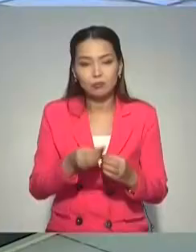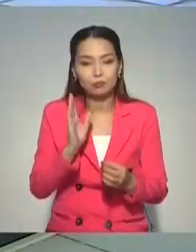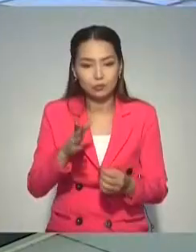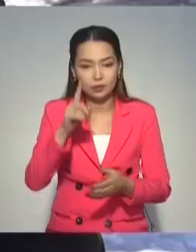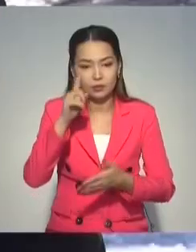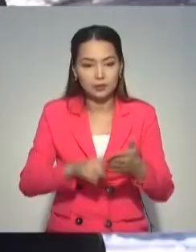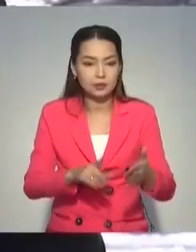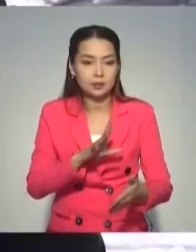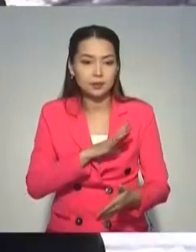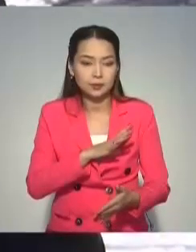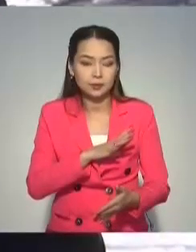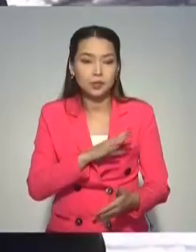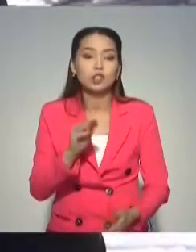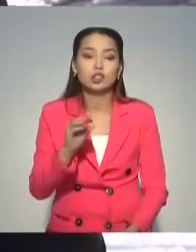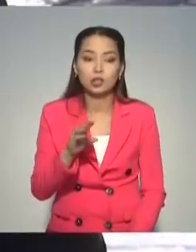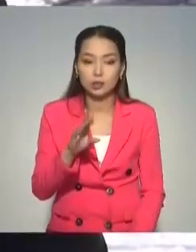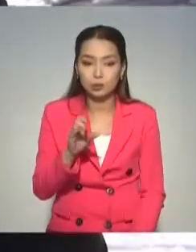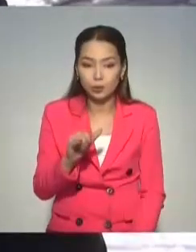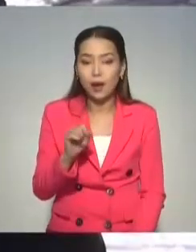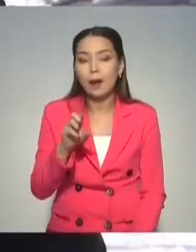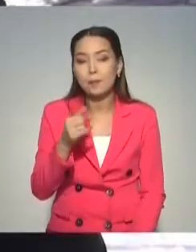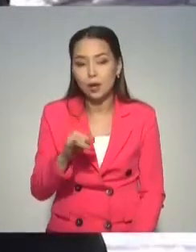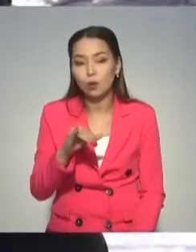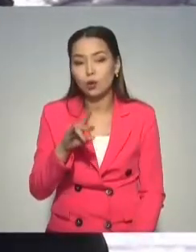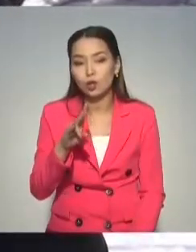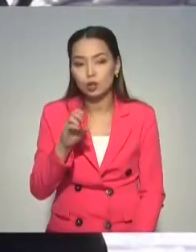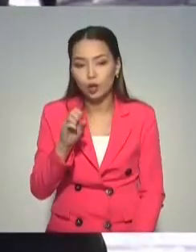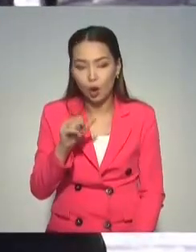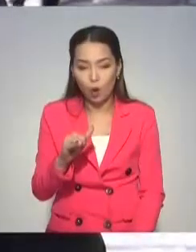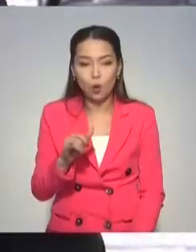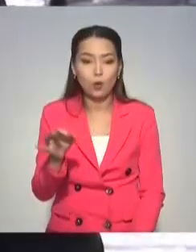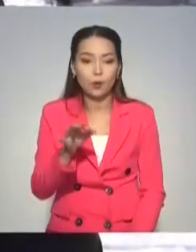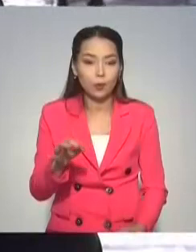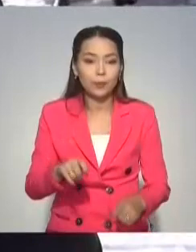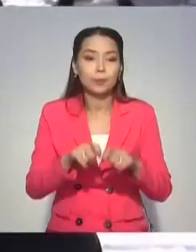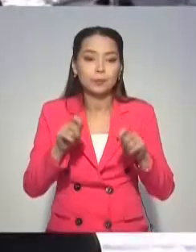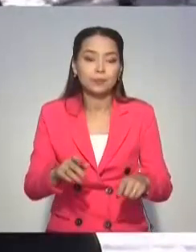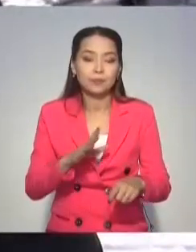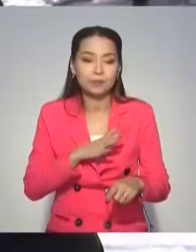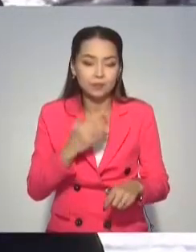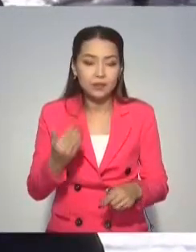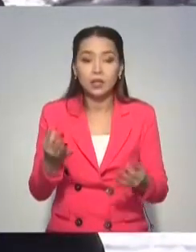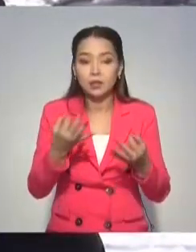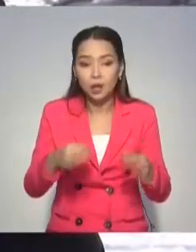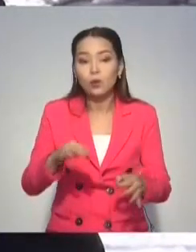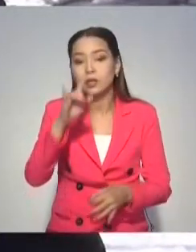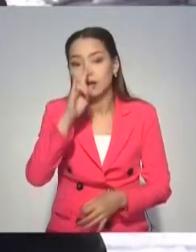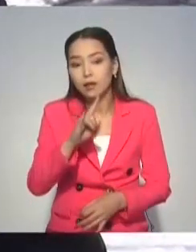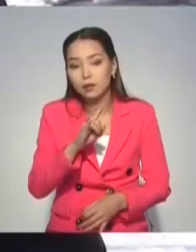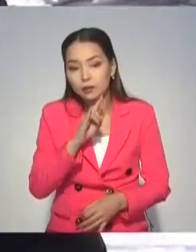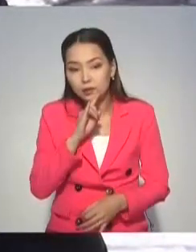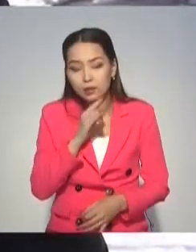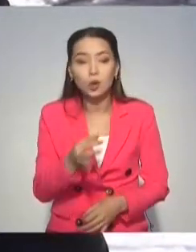сенімде. Жетісу, Абай және Ұлытау облыстары құрылды. Бұл тәуелсіз Қазақстанның